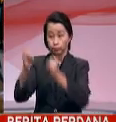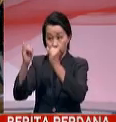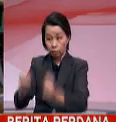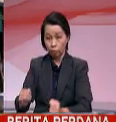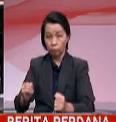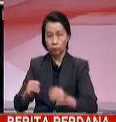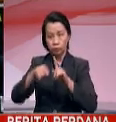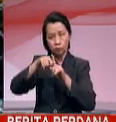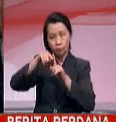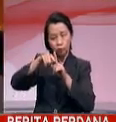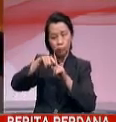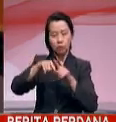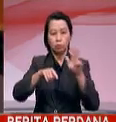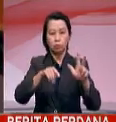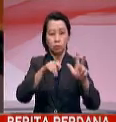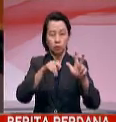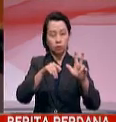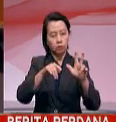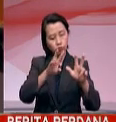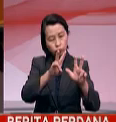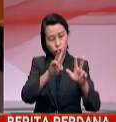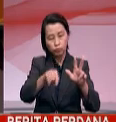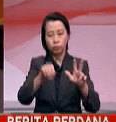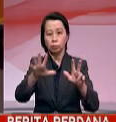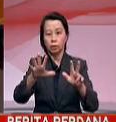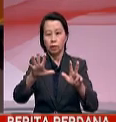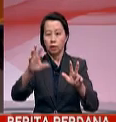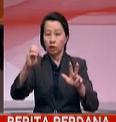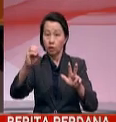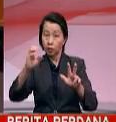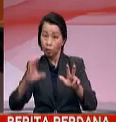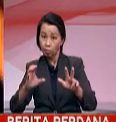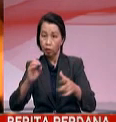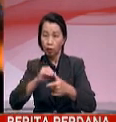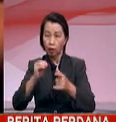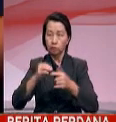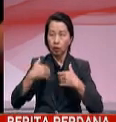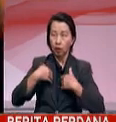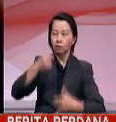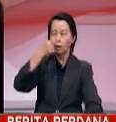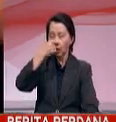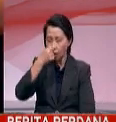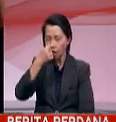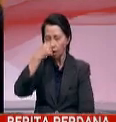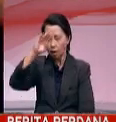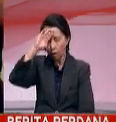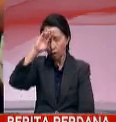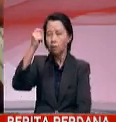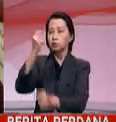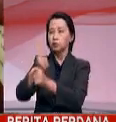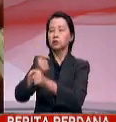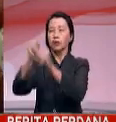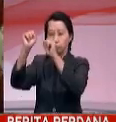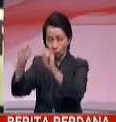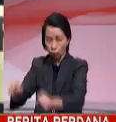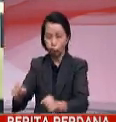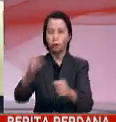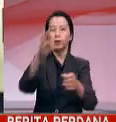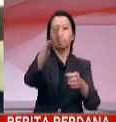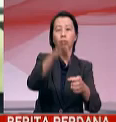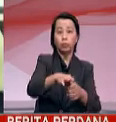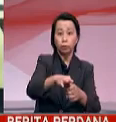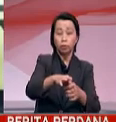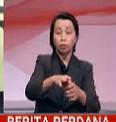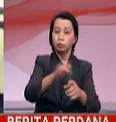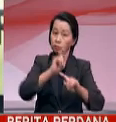melebihi 37.5 darjah Celsius atau memiliki gejala COVID-19 tetap dibenarkan mengundi.